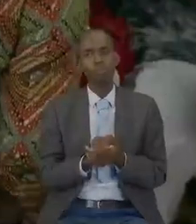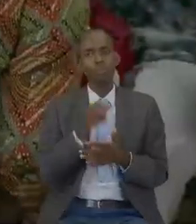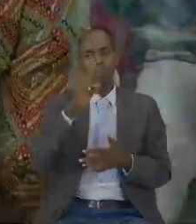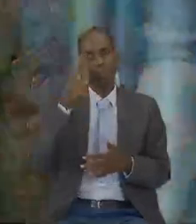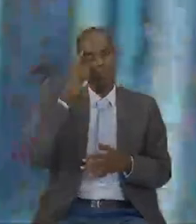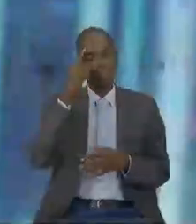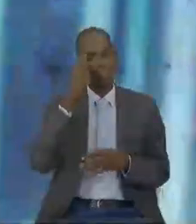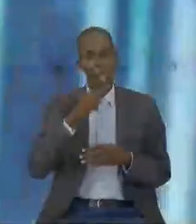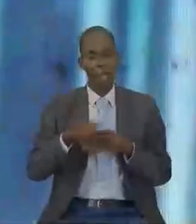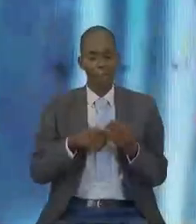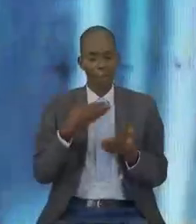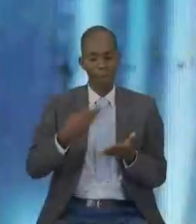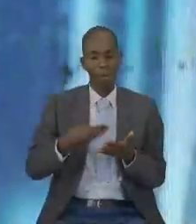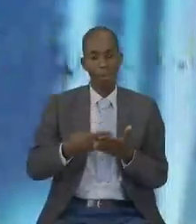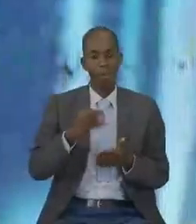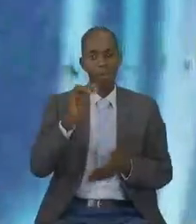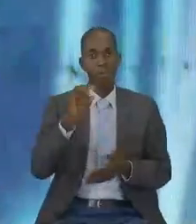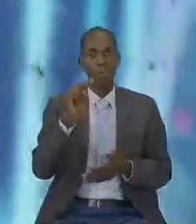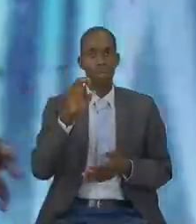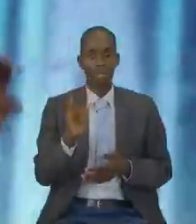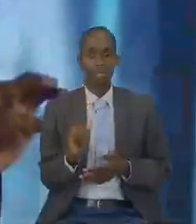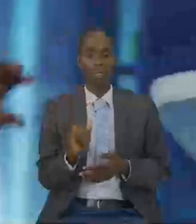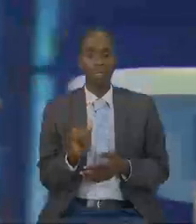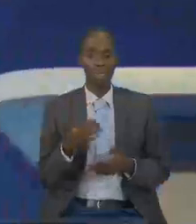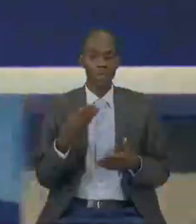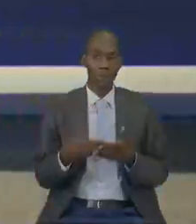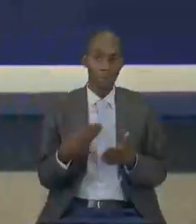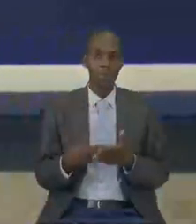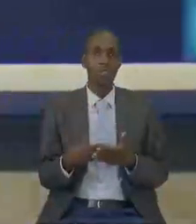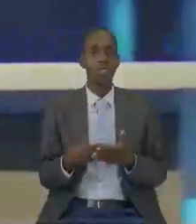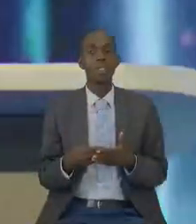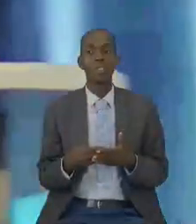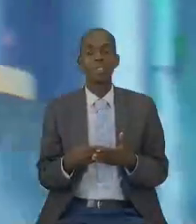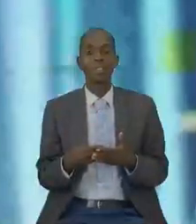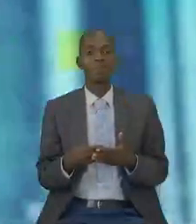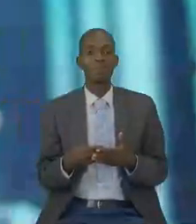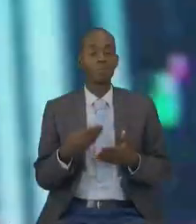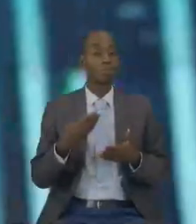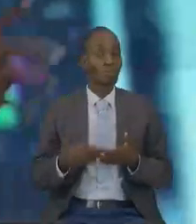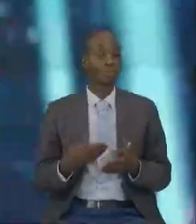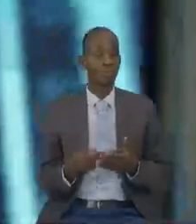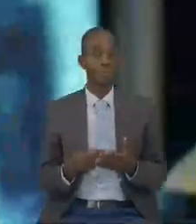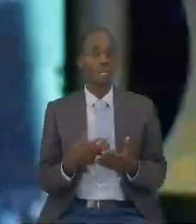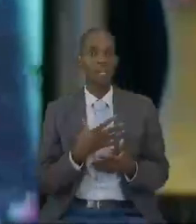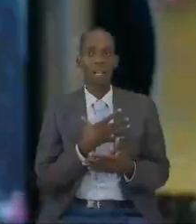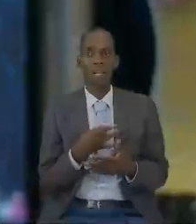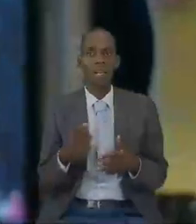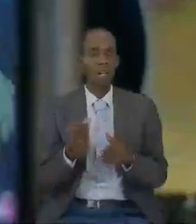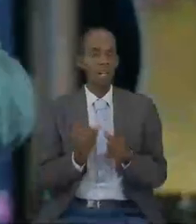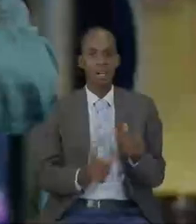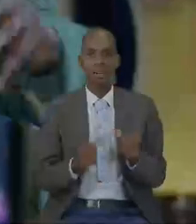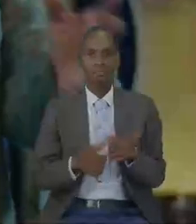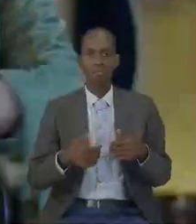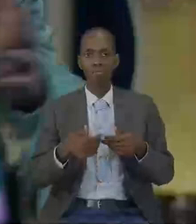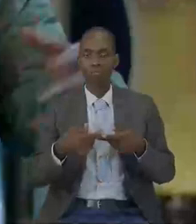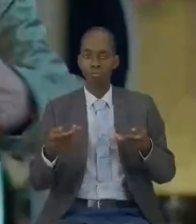savez, pense à maman qui aime que tout plat soit propre, propre.